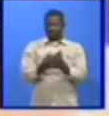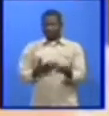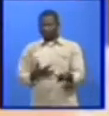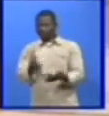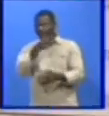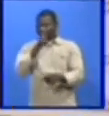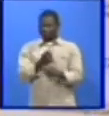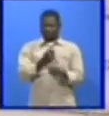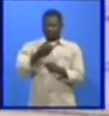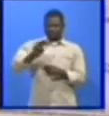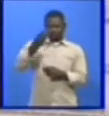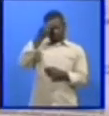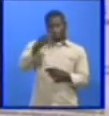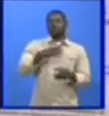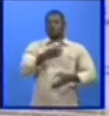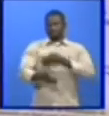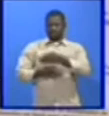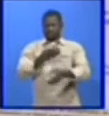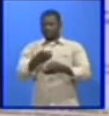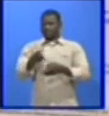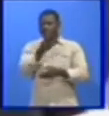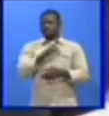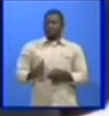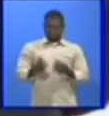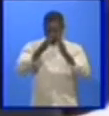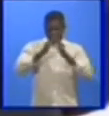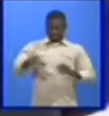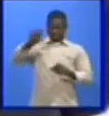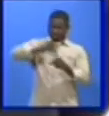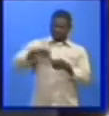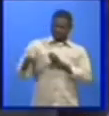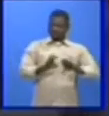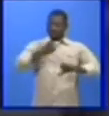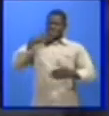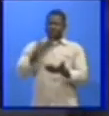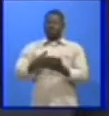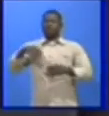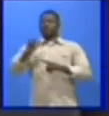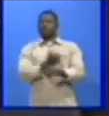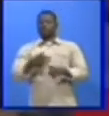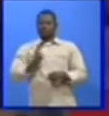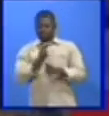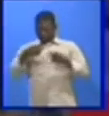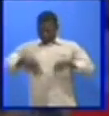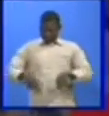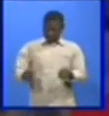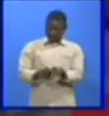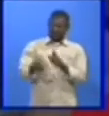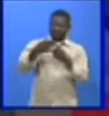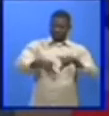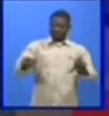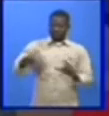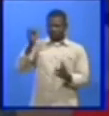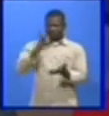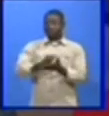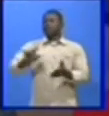ministère du Commerce, la station, elle, fait de bonnes affaires. Nous restons toujours dans le même endroit, mais cette fois-ci avec une